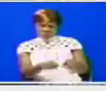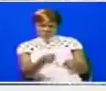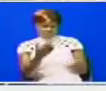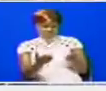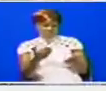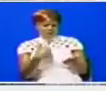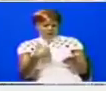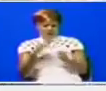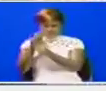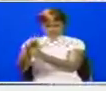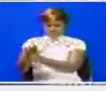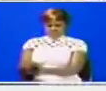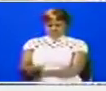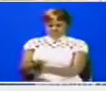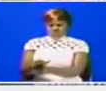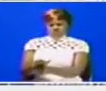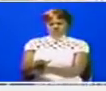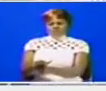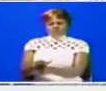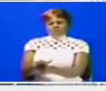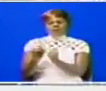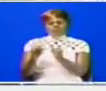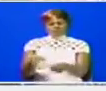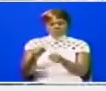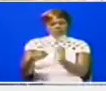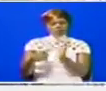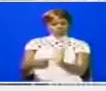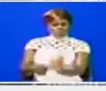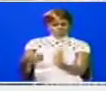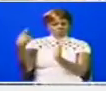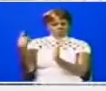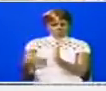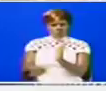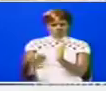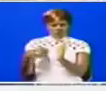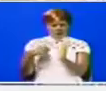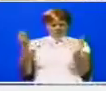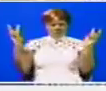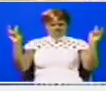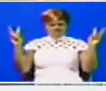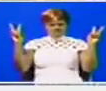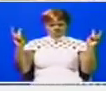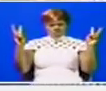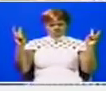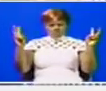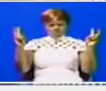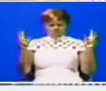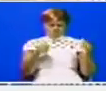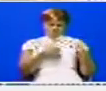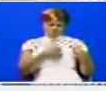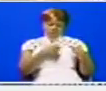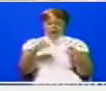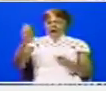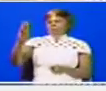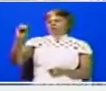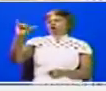that segregation, and this could be indicating that we have this issue of jaboya, although it is